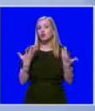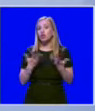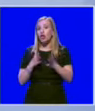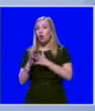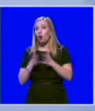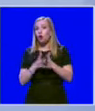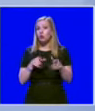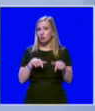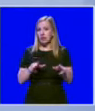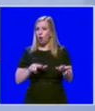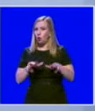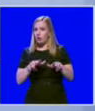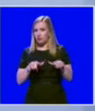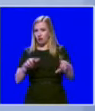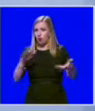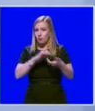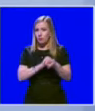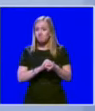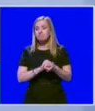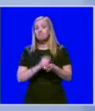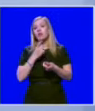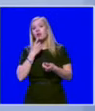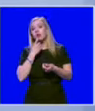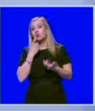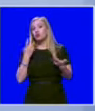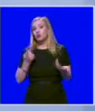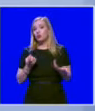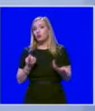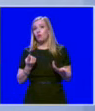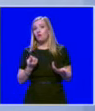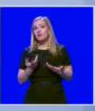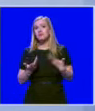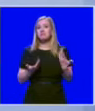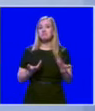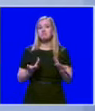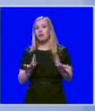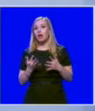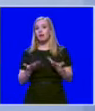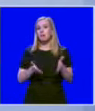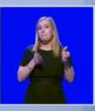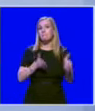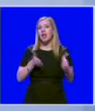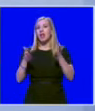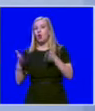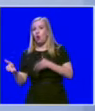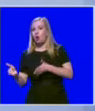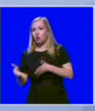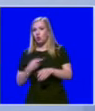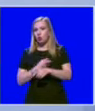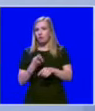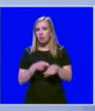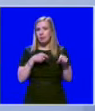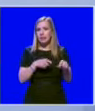гледам, че организират това обединение, защото в един или друг период от времето те самите са